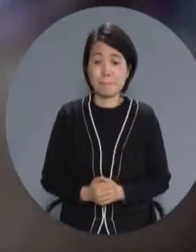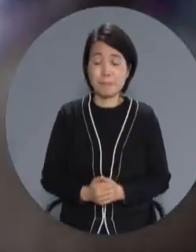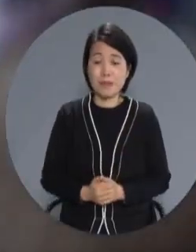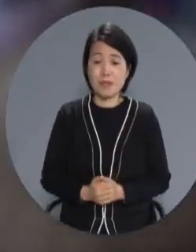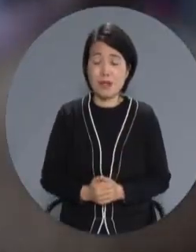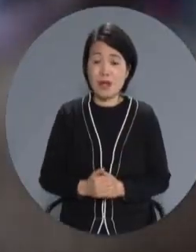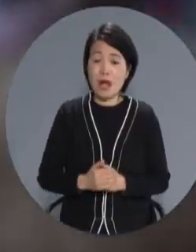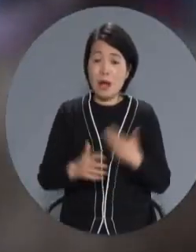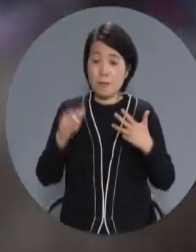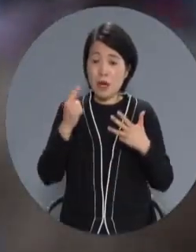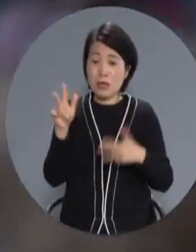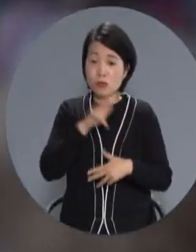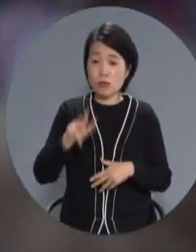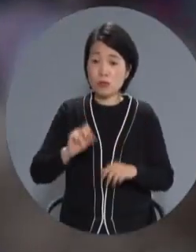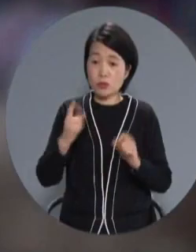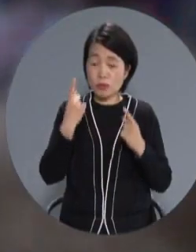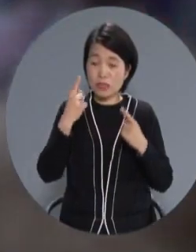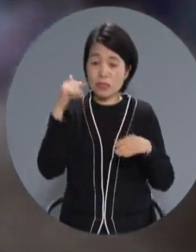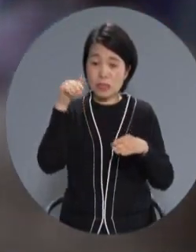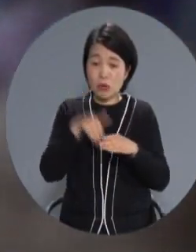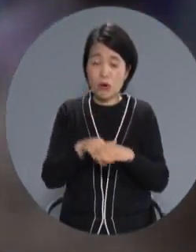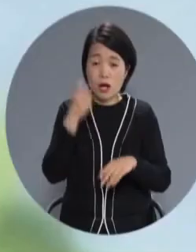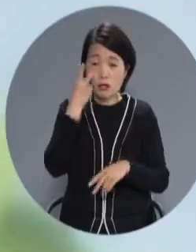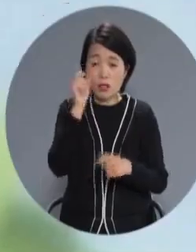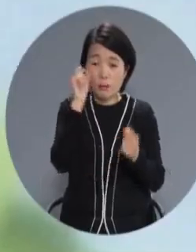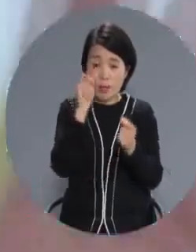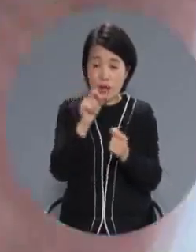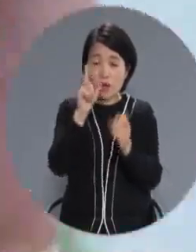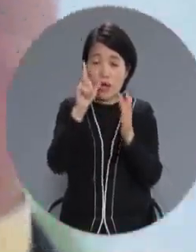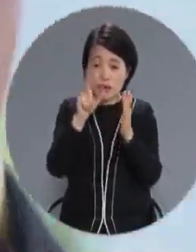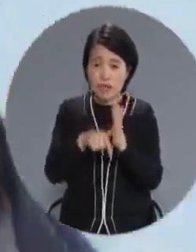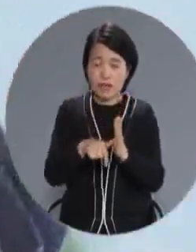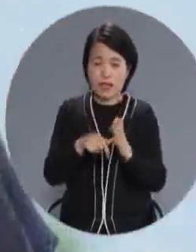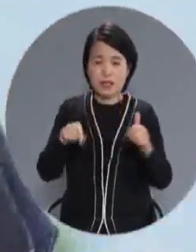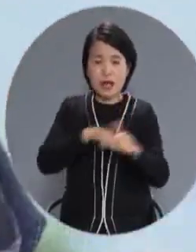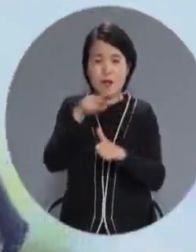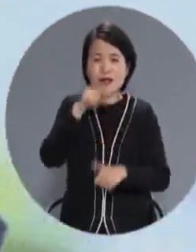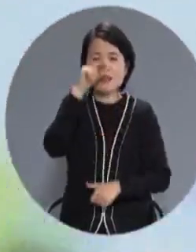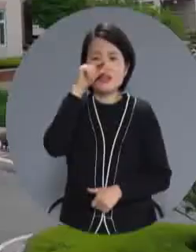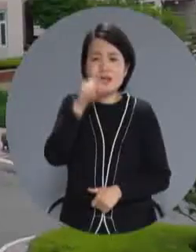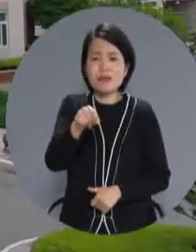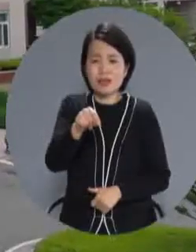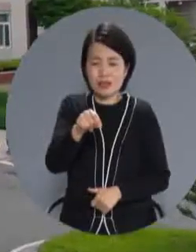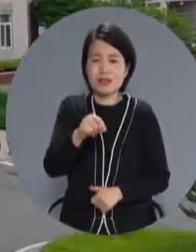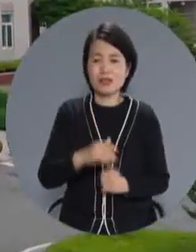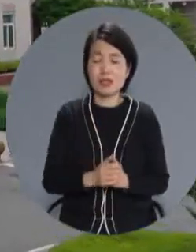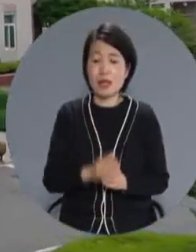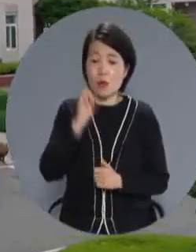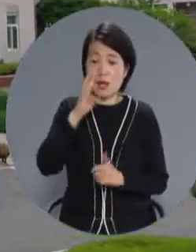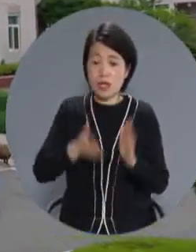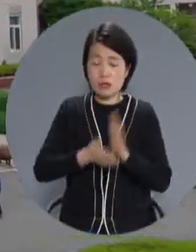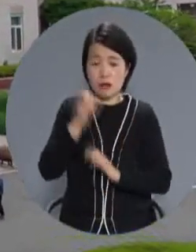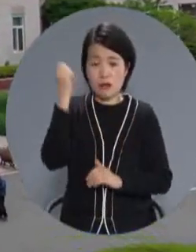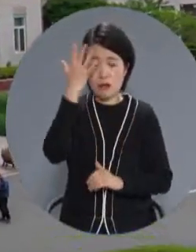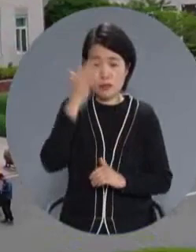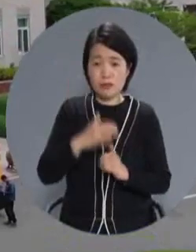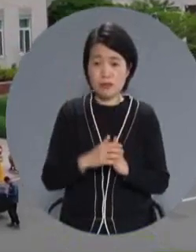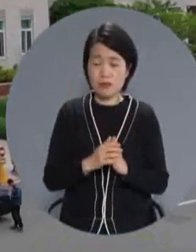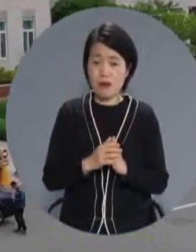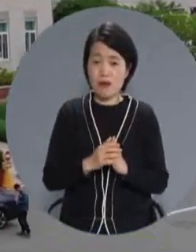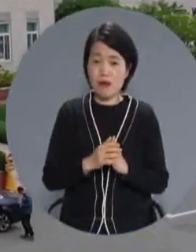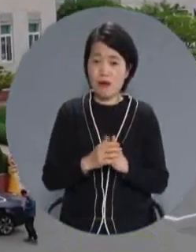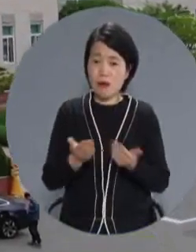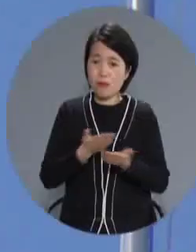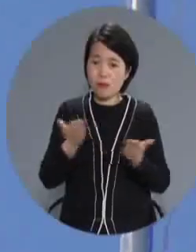제8회 전국 동시 지방선거가 두 달도 채 남지 않은 민감할 수밖에 없는 시기. 광양시의 갑작스러운 돌발